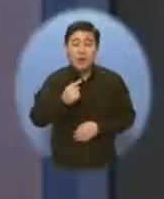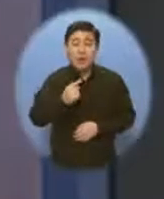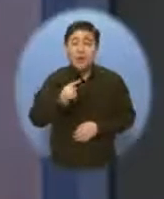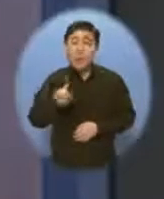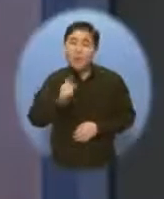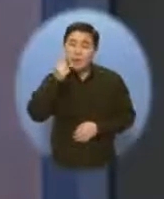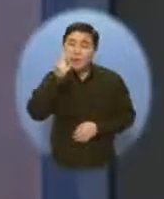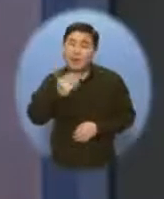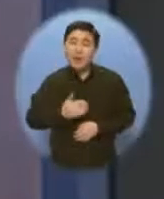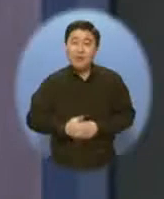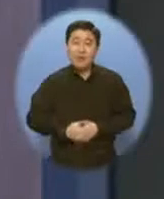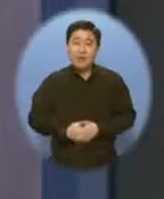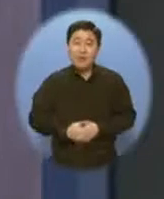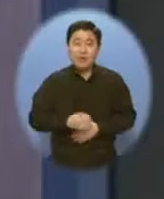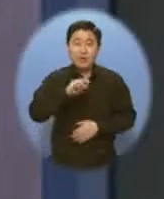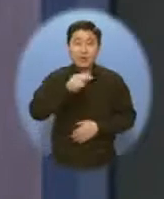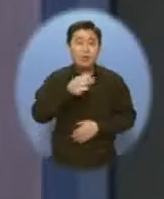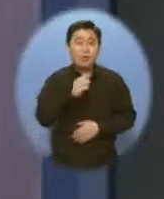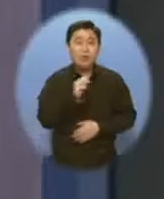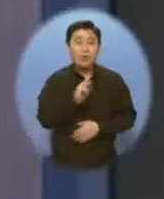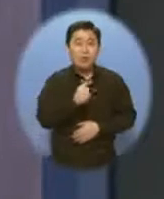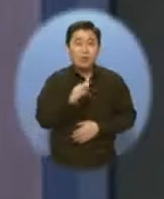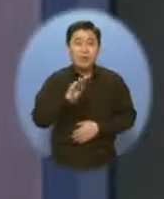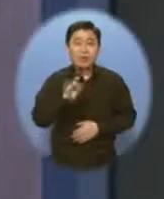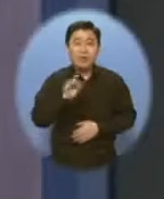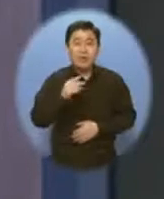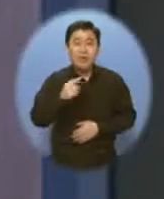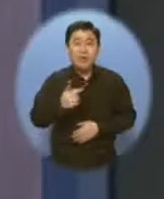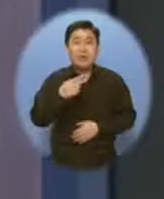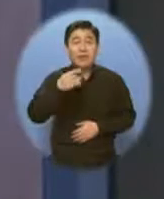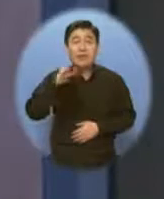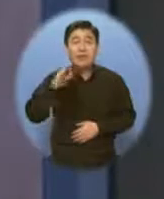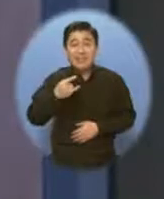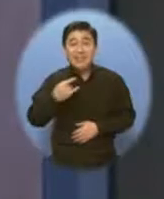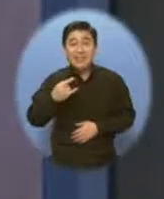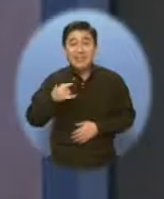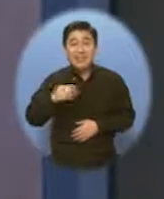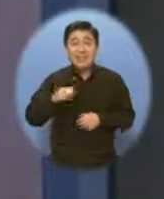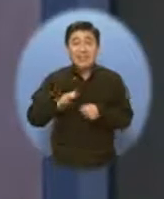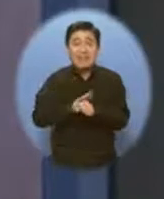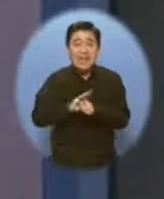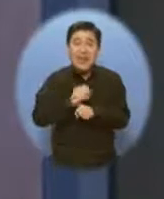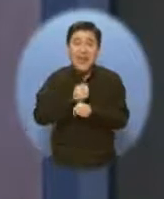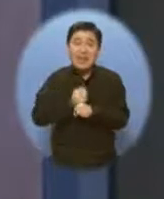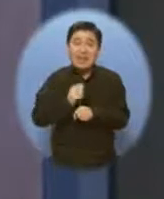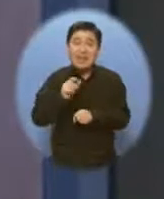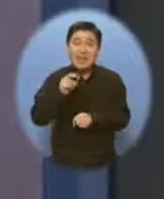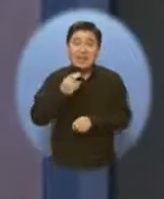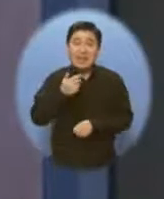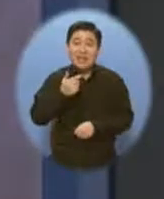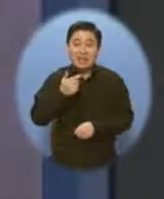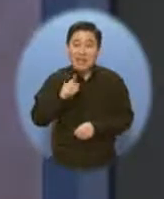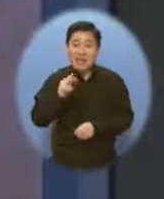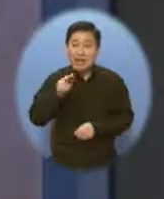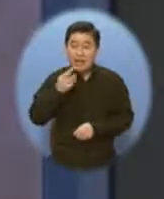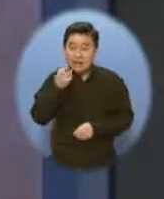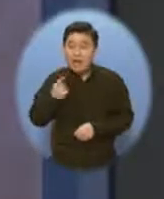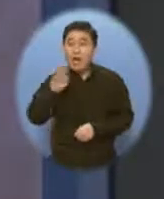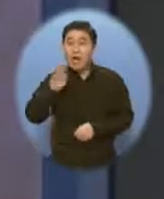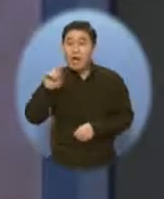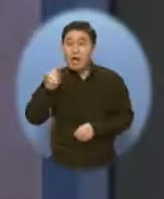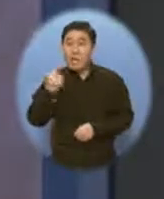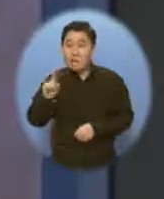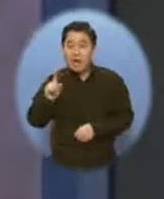이것은 윤도현 밴드의 사랑 했나봐를 띄어쓰기를 잘못했을 때 전혀